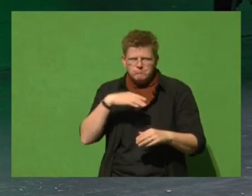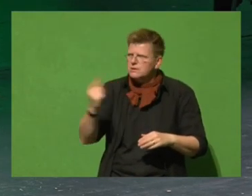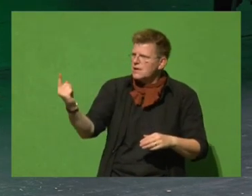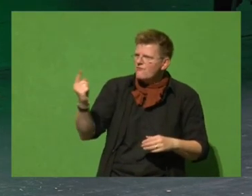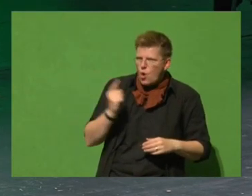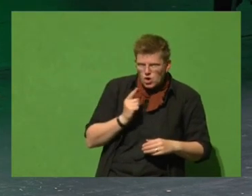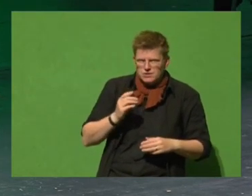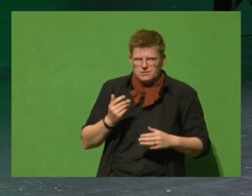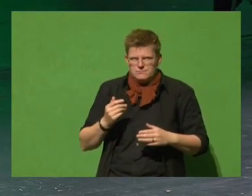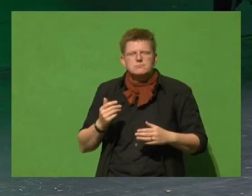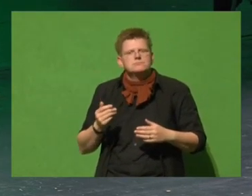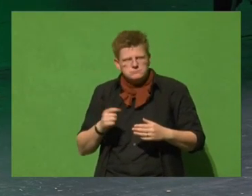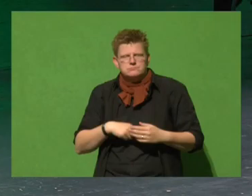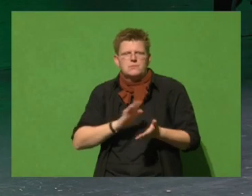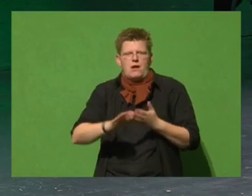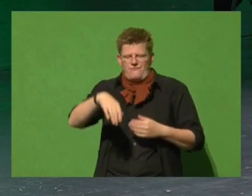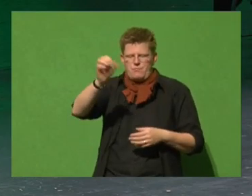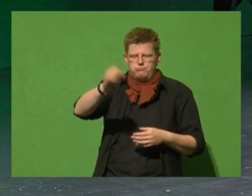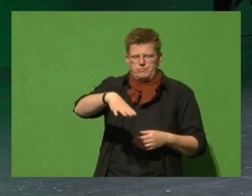und werft euch in die Boxen ein.